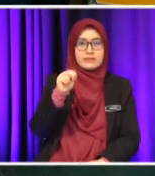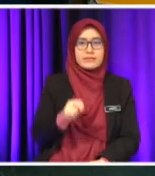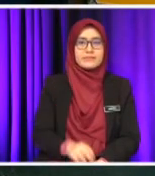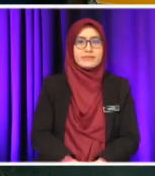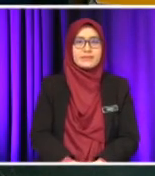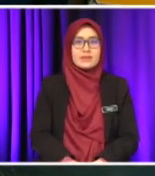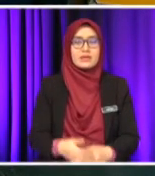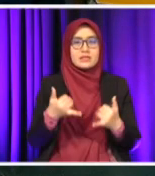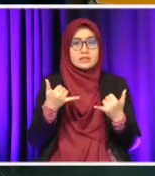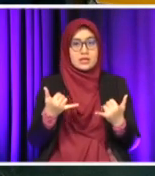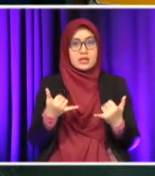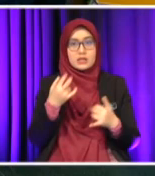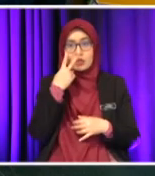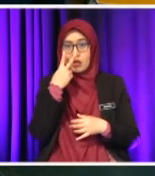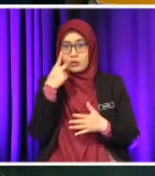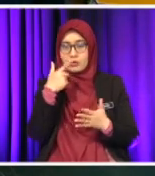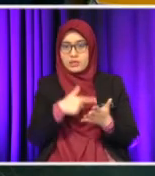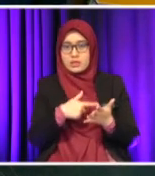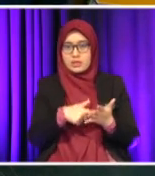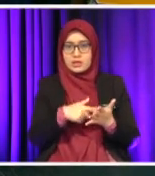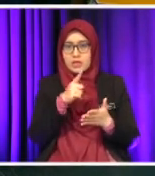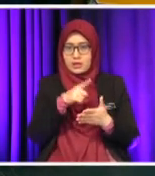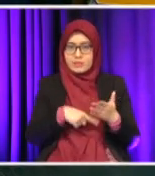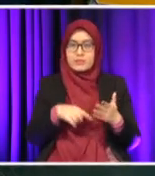nampak macam worry itu bahwa